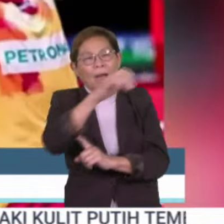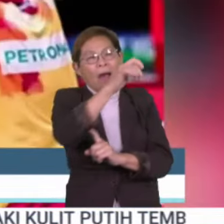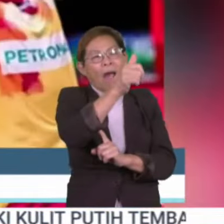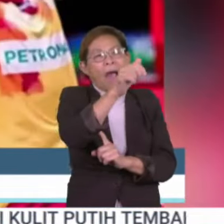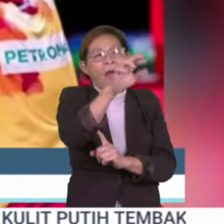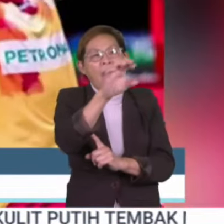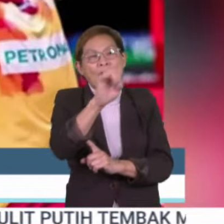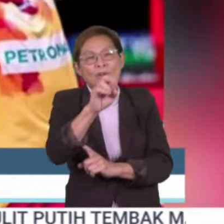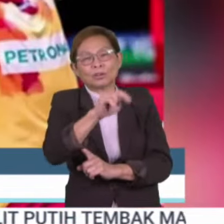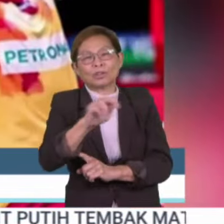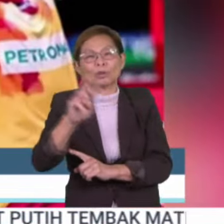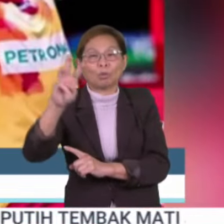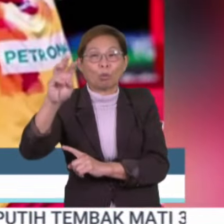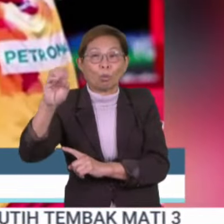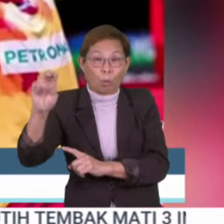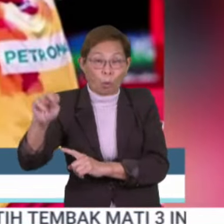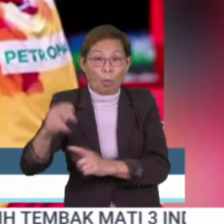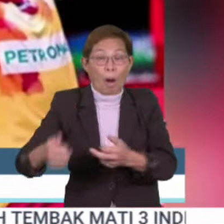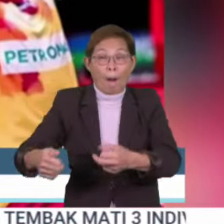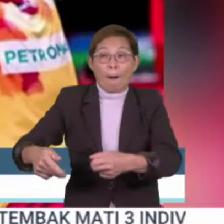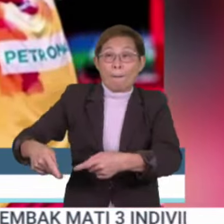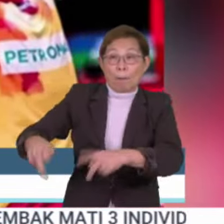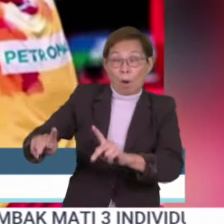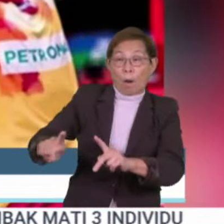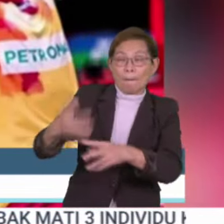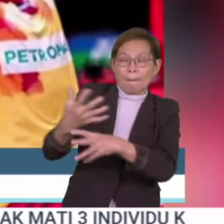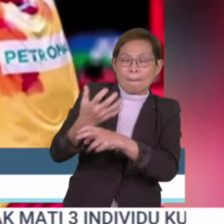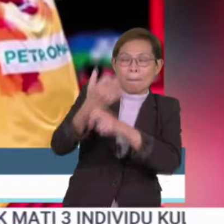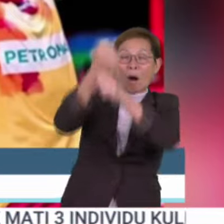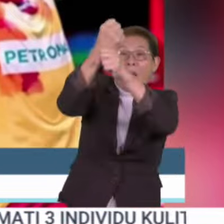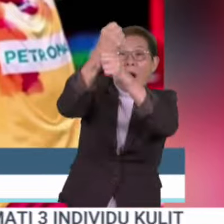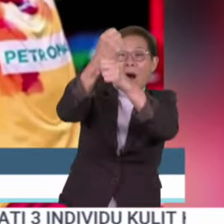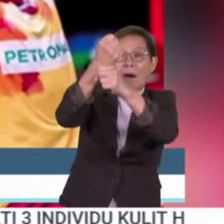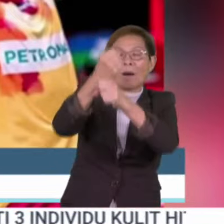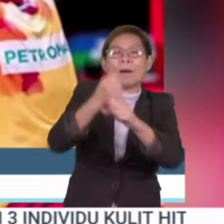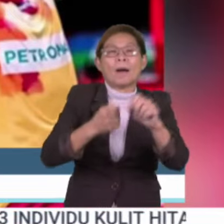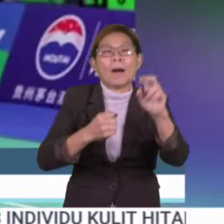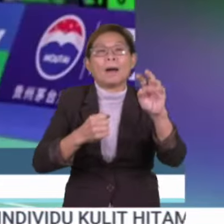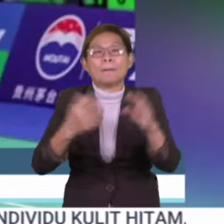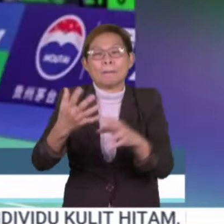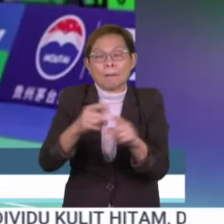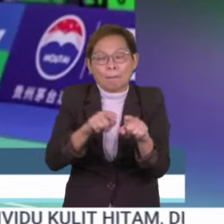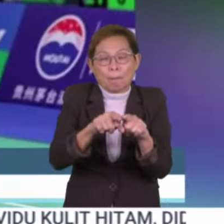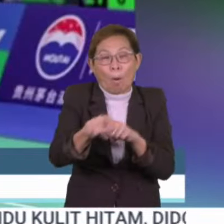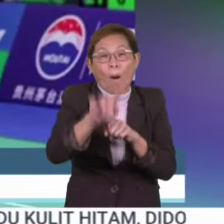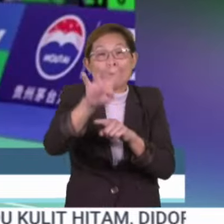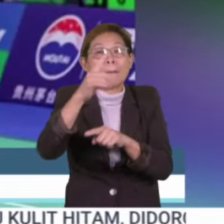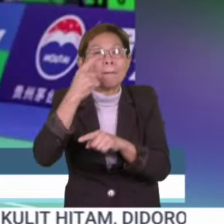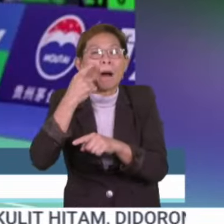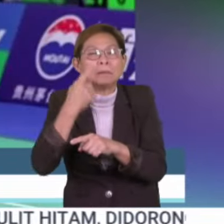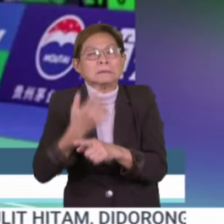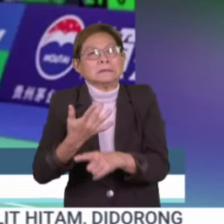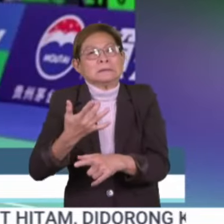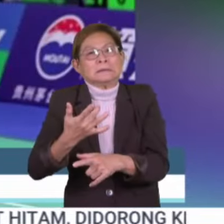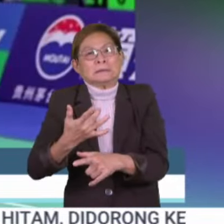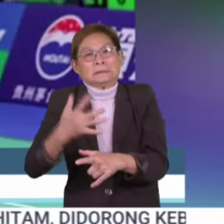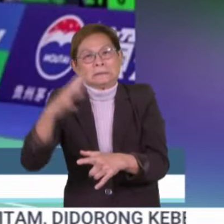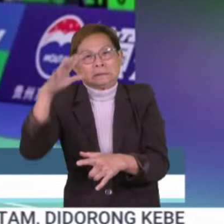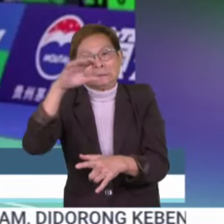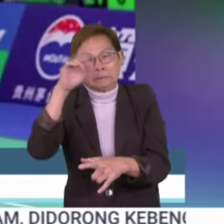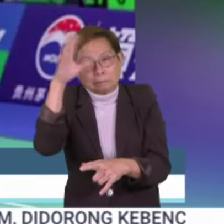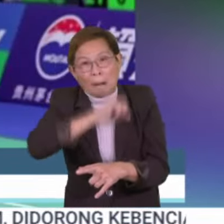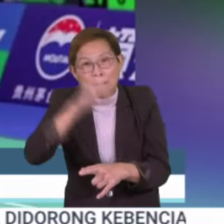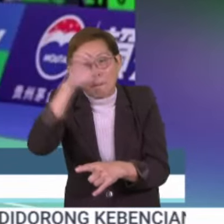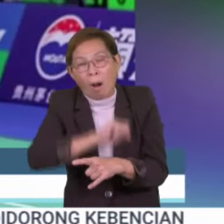dilihat berpeluang cerah untuk memenangi set pertama selepas berjalan mendahului dengan empat mata namun kealpaan wakil negara